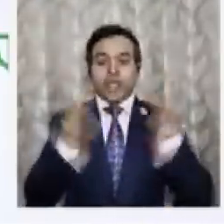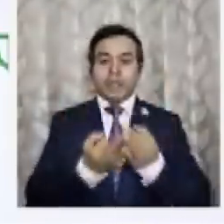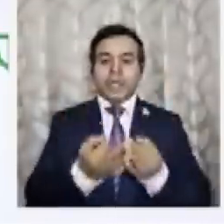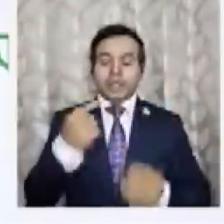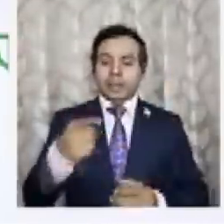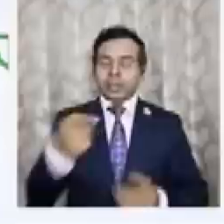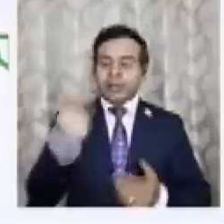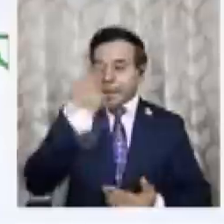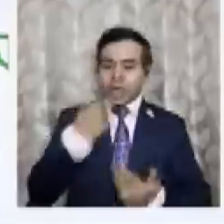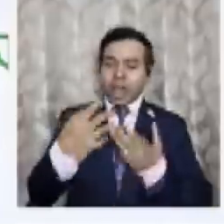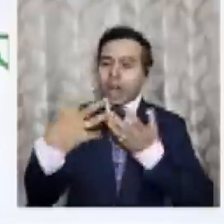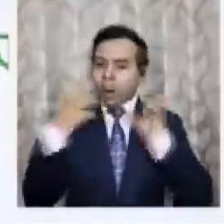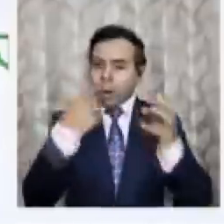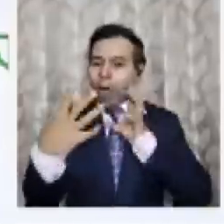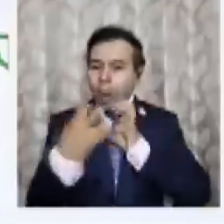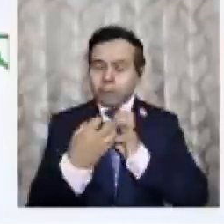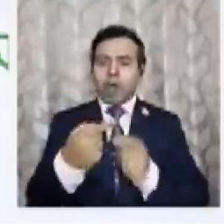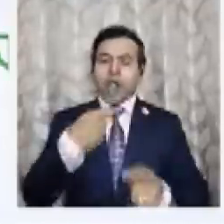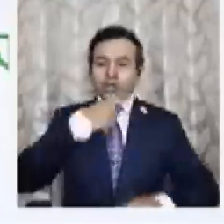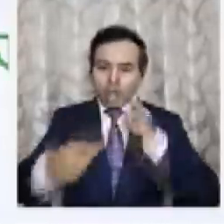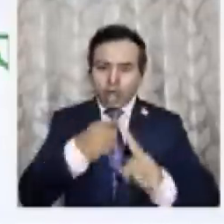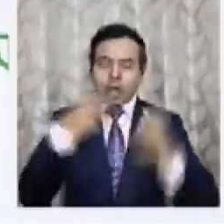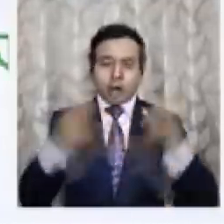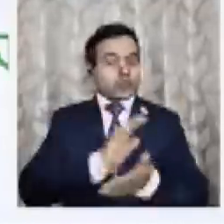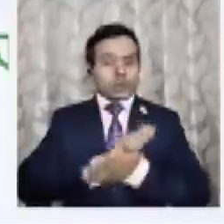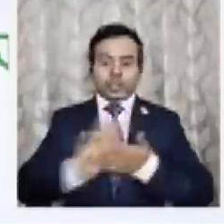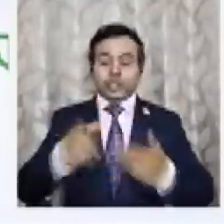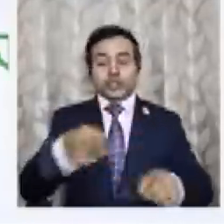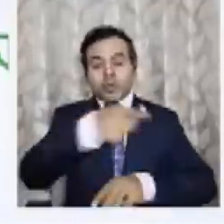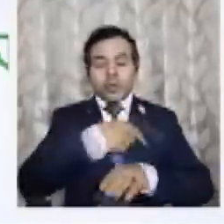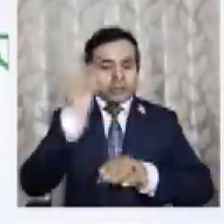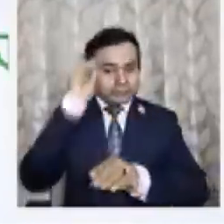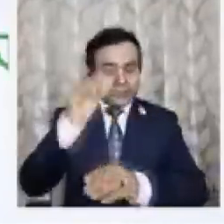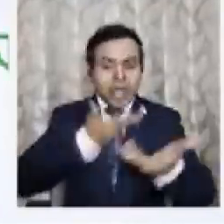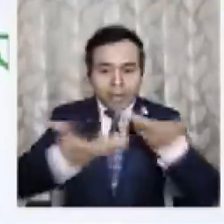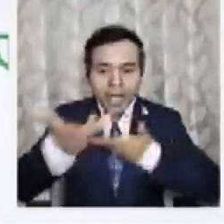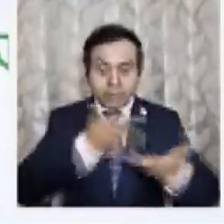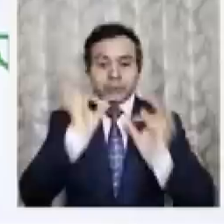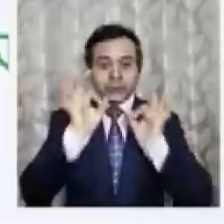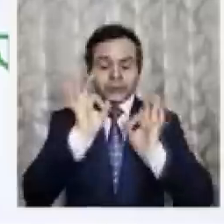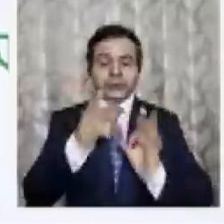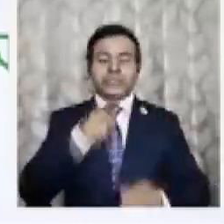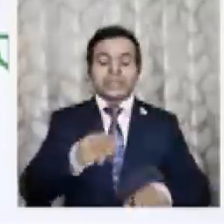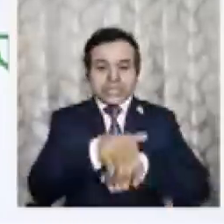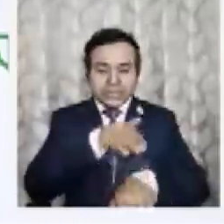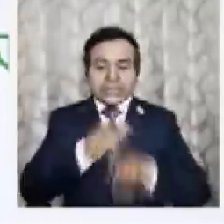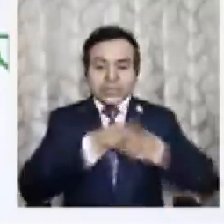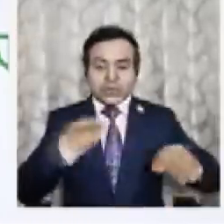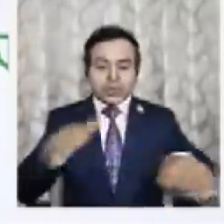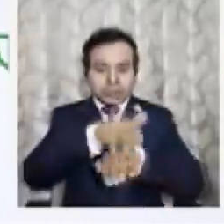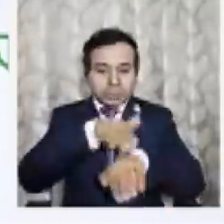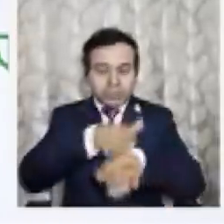সমানভাবে প্রযোজ্য, একটিকে বাদ দিয়ে মানুষ সম্পূর্ণ সুস্থ হতে পারে না। কাজেই সুস্থতা এবং স্বাস্থ্য বলতে